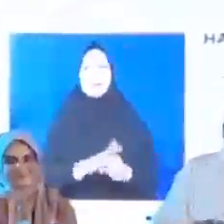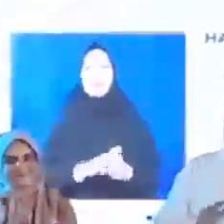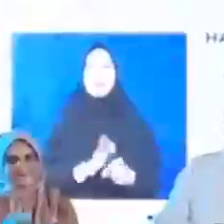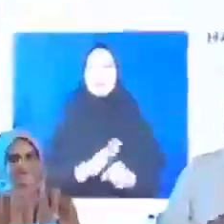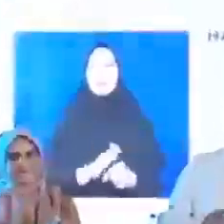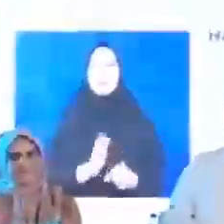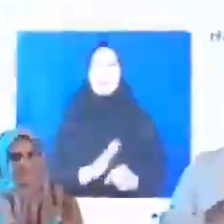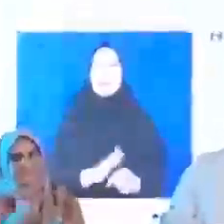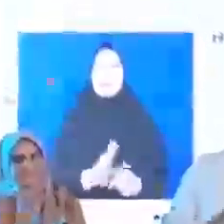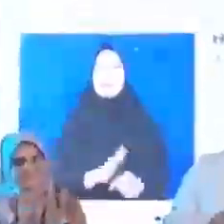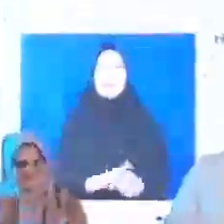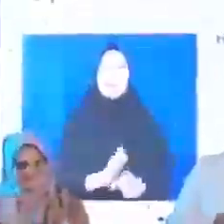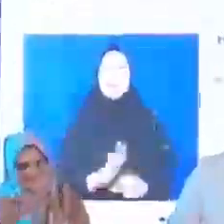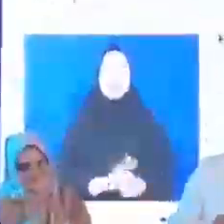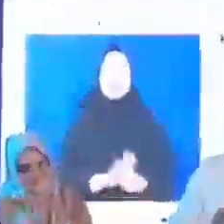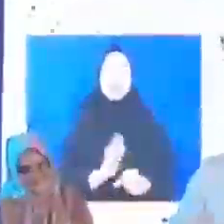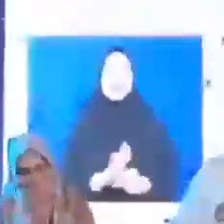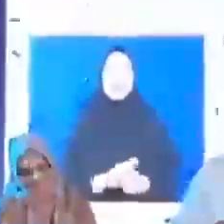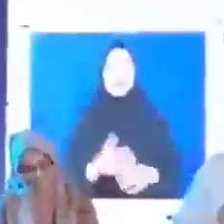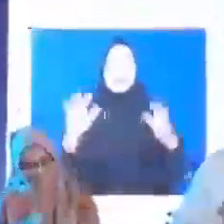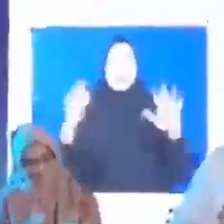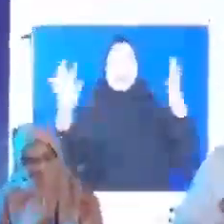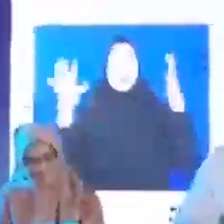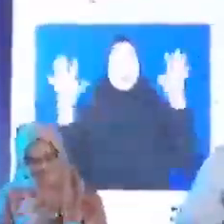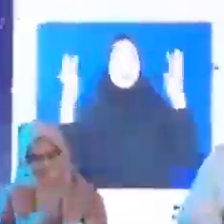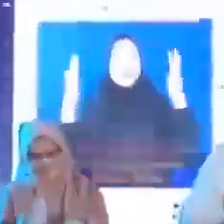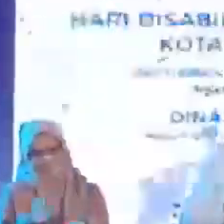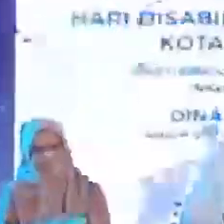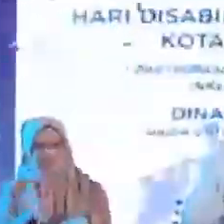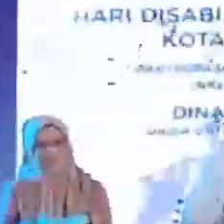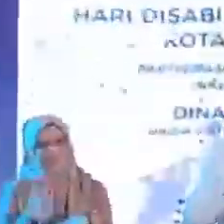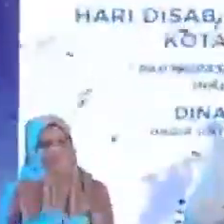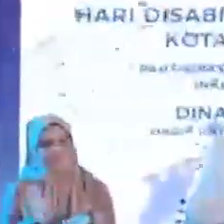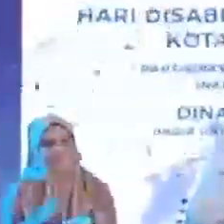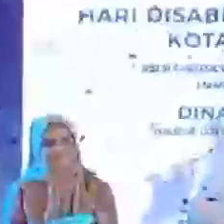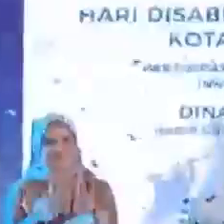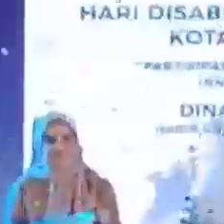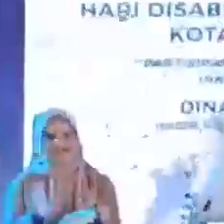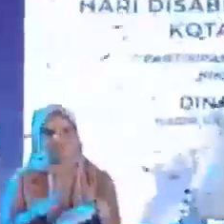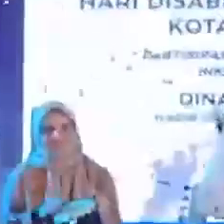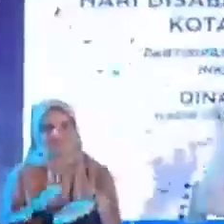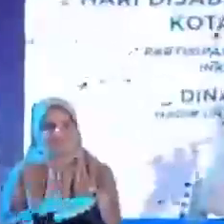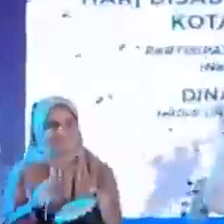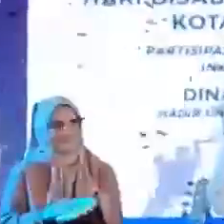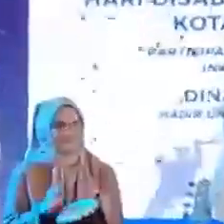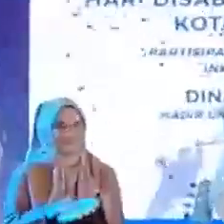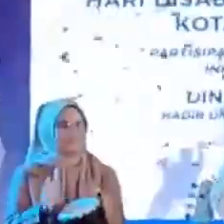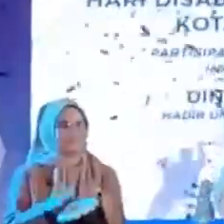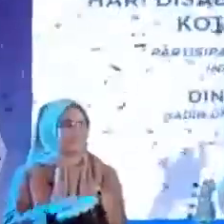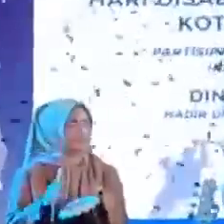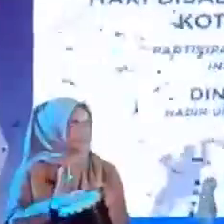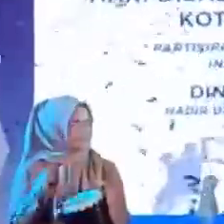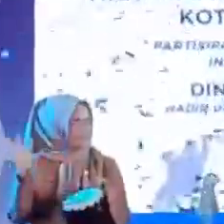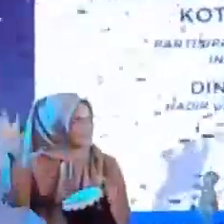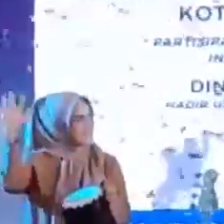bantuan sosial serta bantuan alat untuk mempermudah akses penyandang disabilitas dengan lingkungan sosialnya